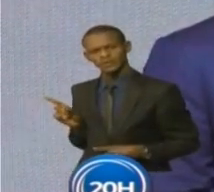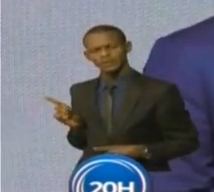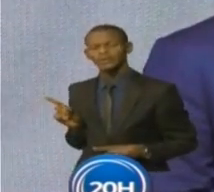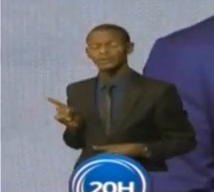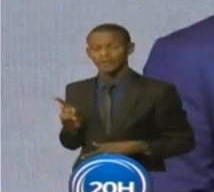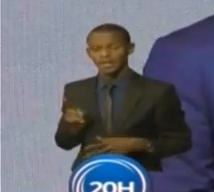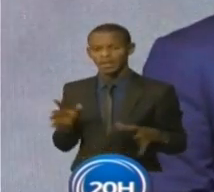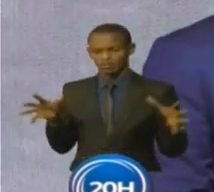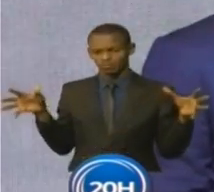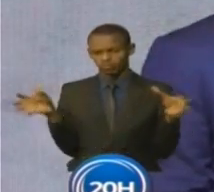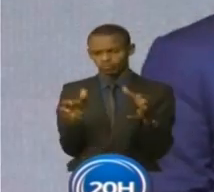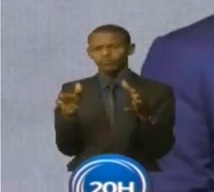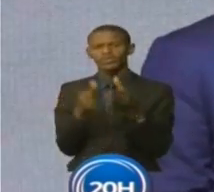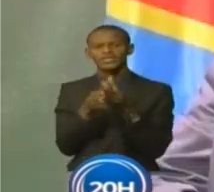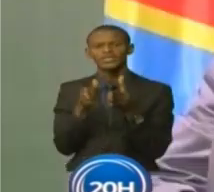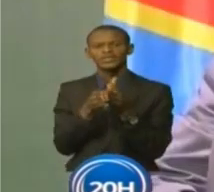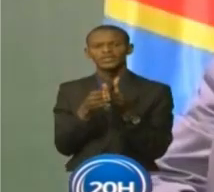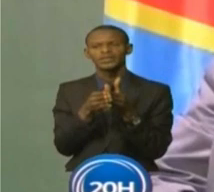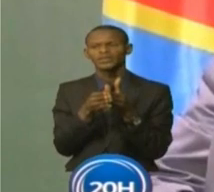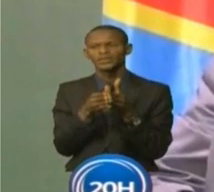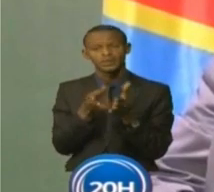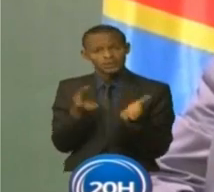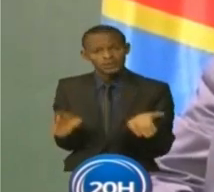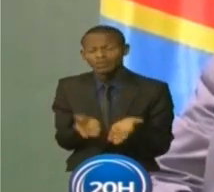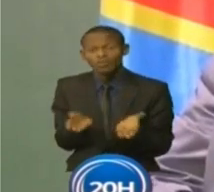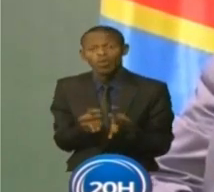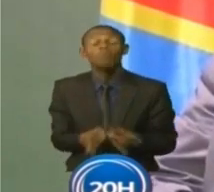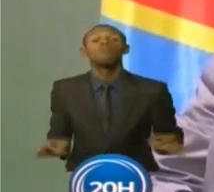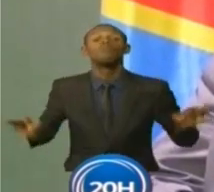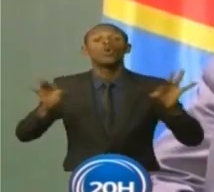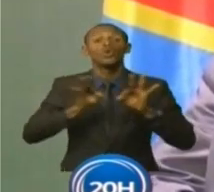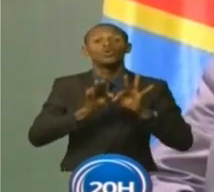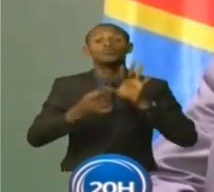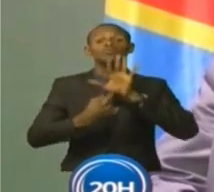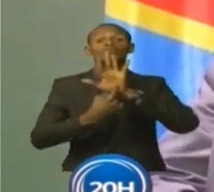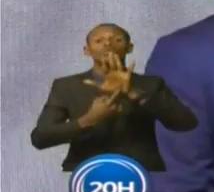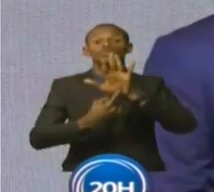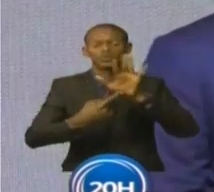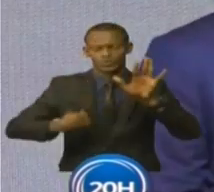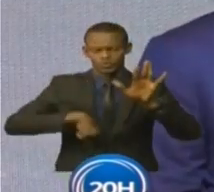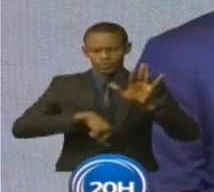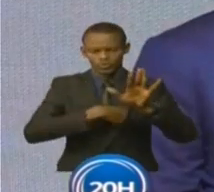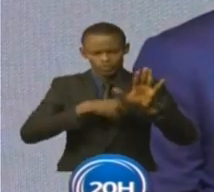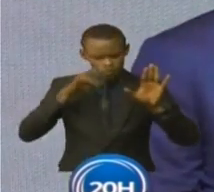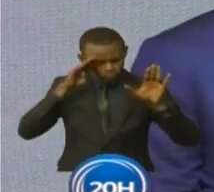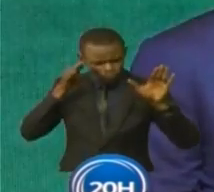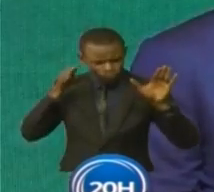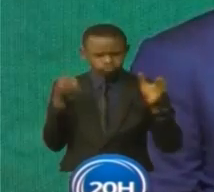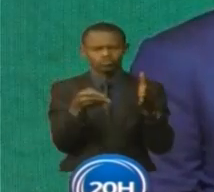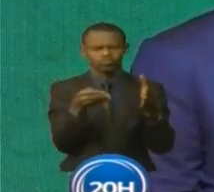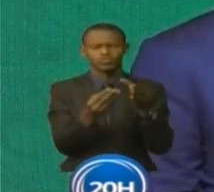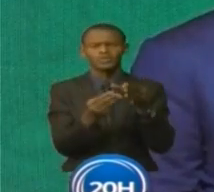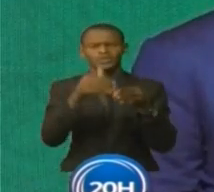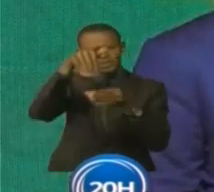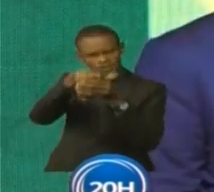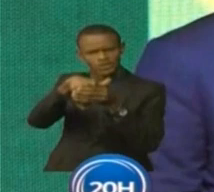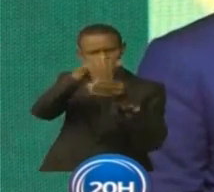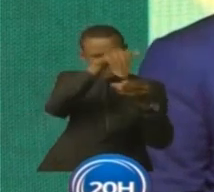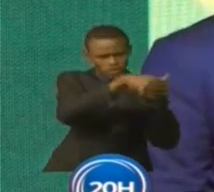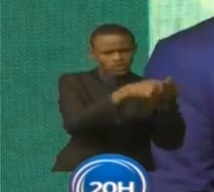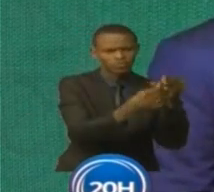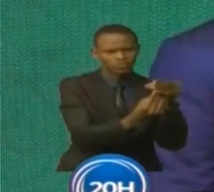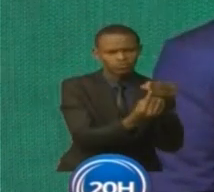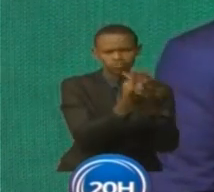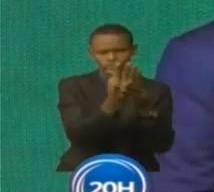que nous accordons à ce secteur. C'est une occasion unique de réunir les opérateurs, investisseurs